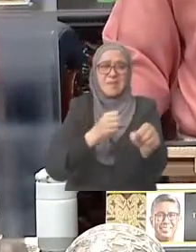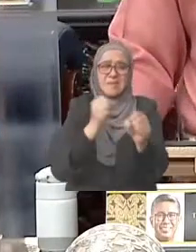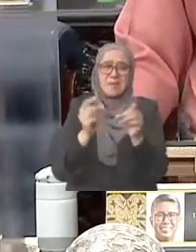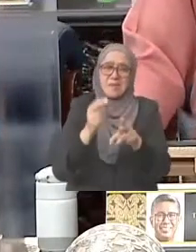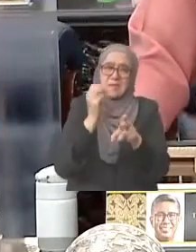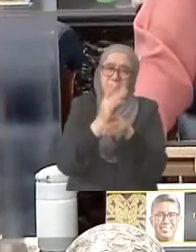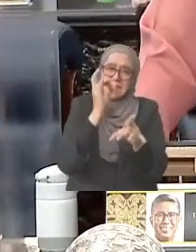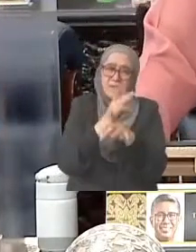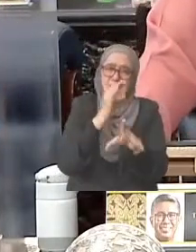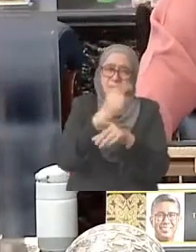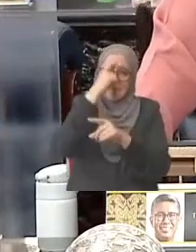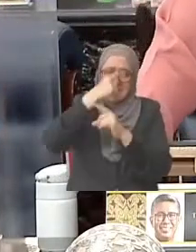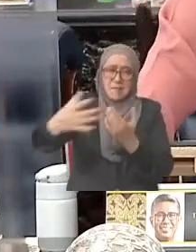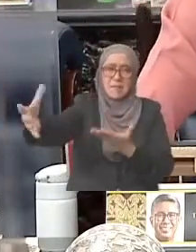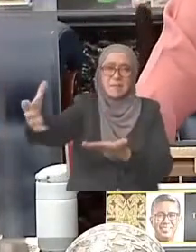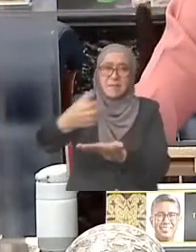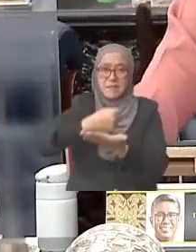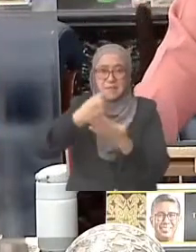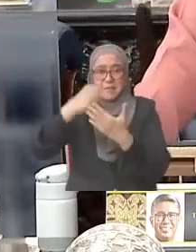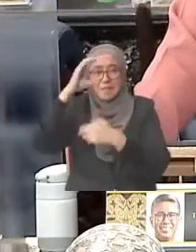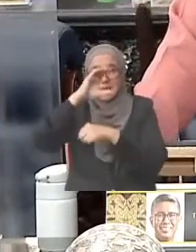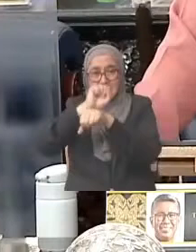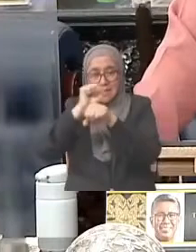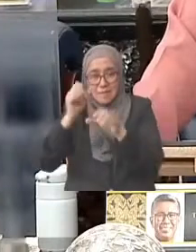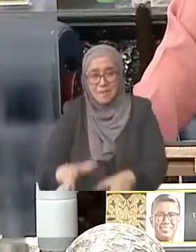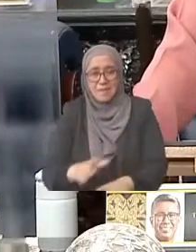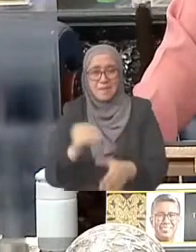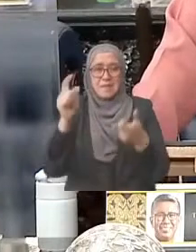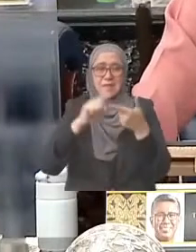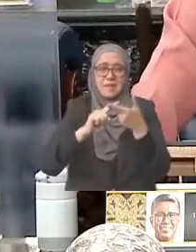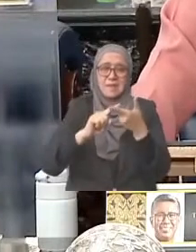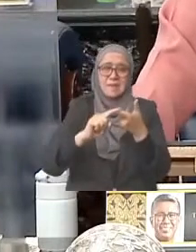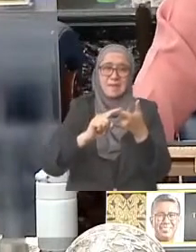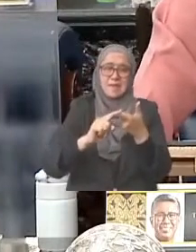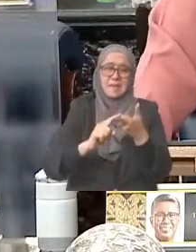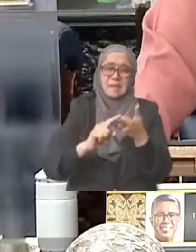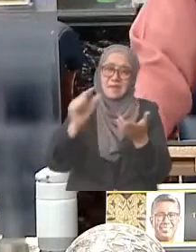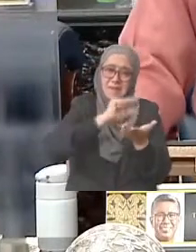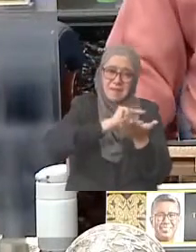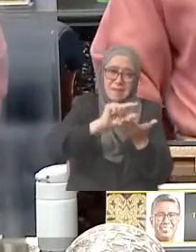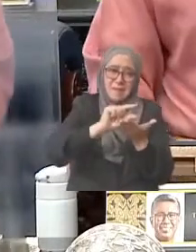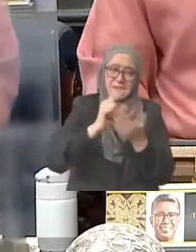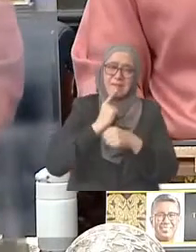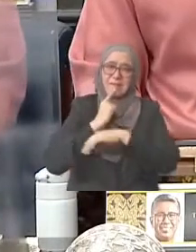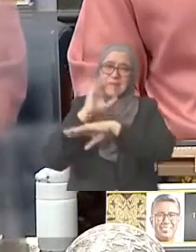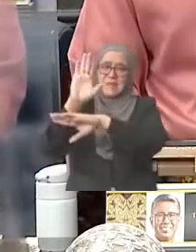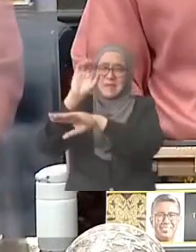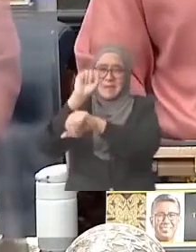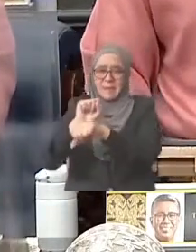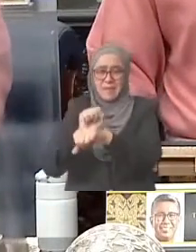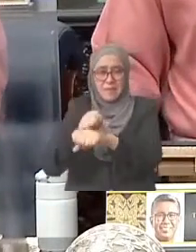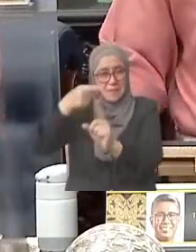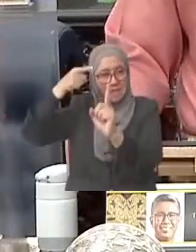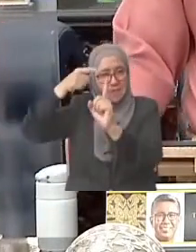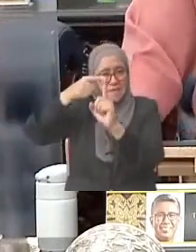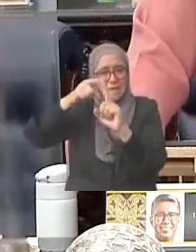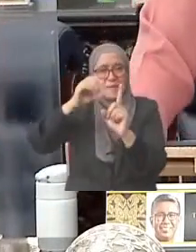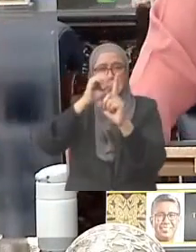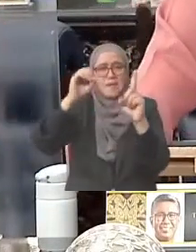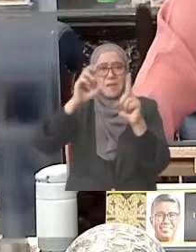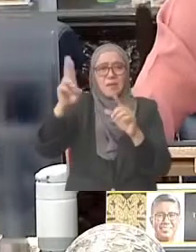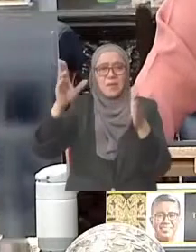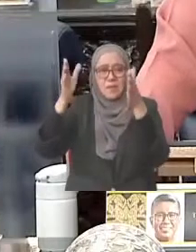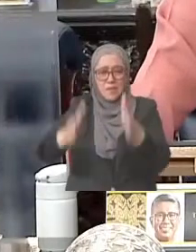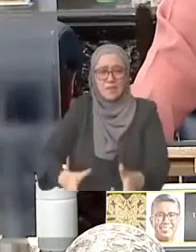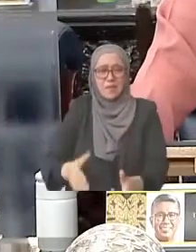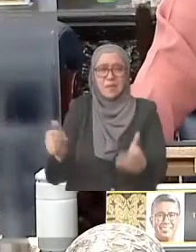inisiatif insentif pengajian jamin kerja penggajian rejeki dengan sasaran 300.000 orang dan peruntukan